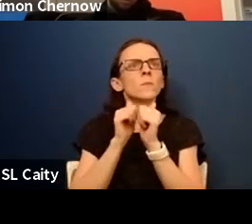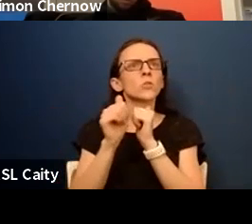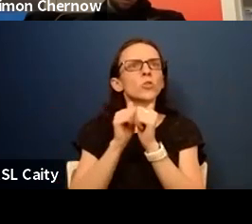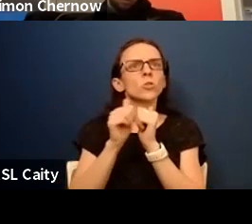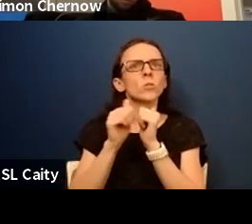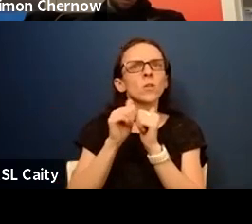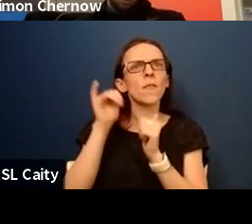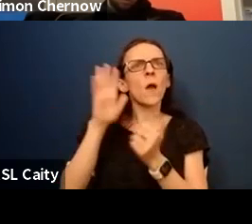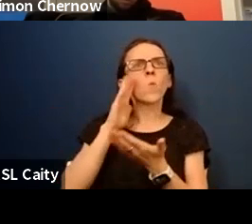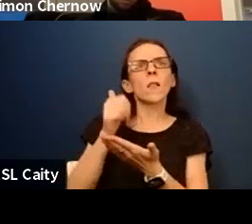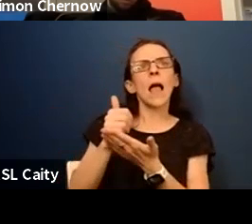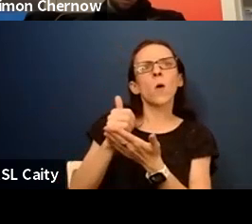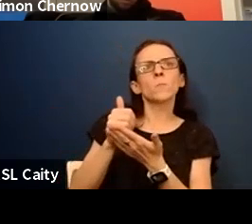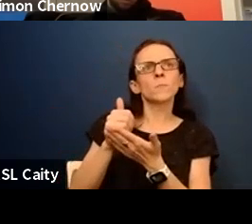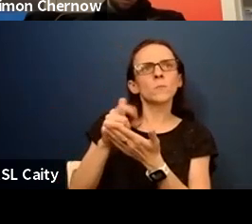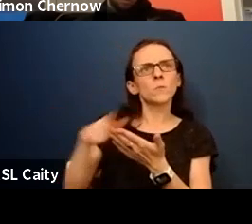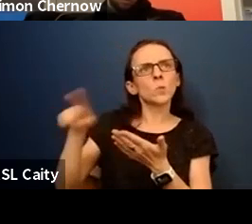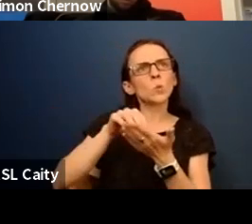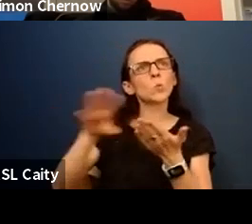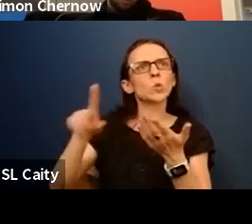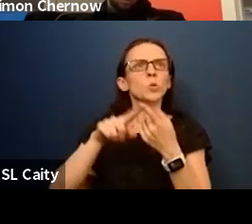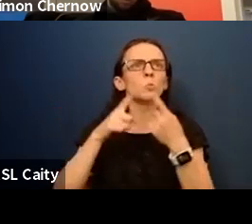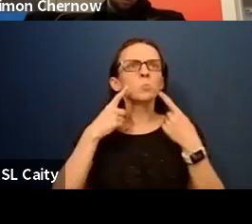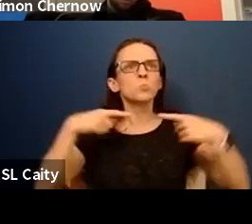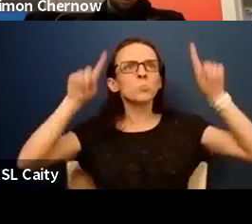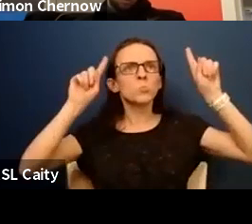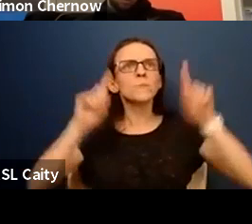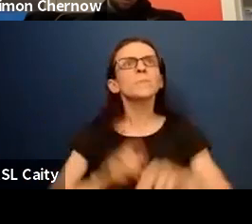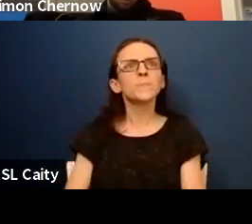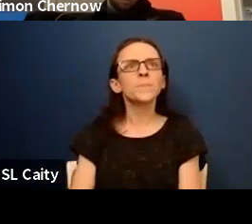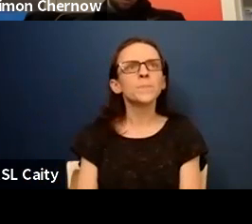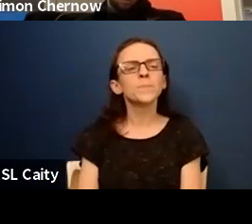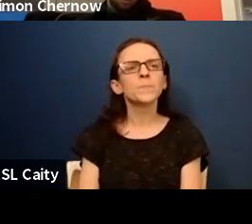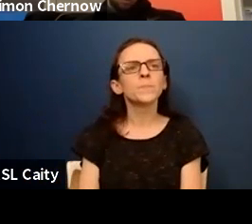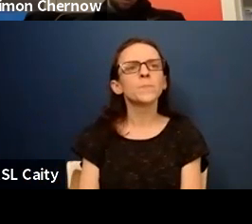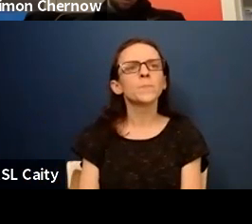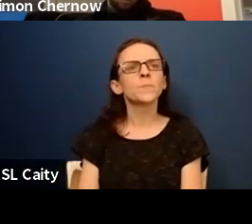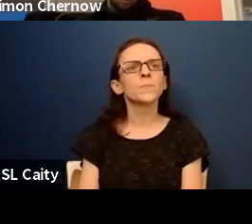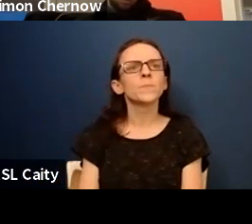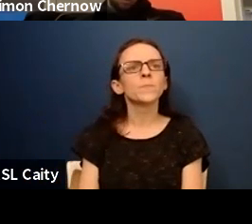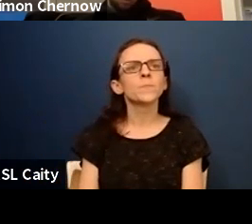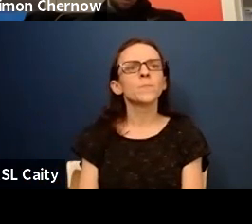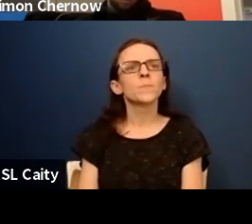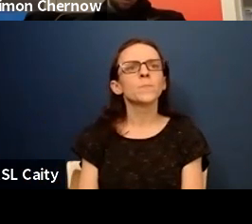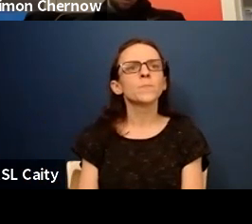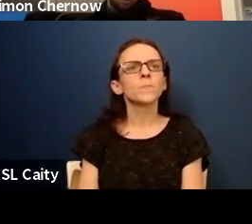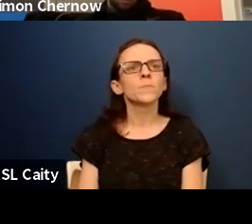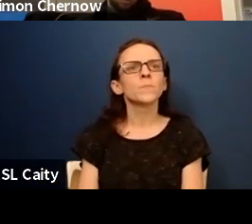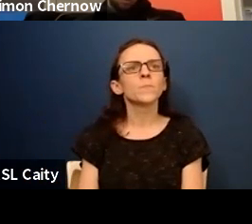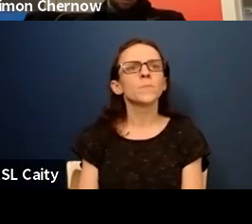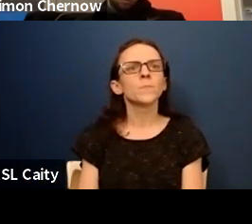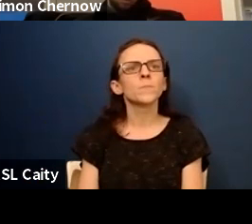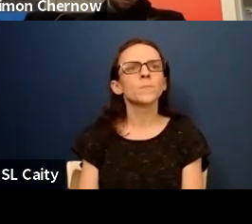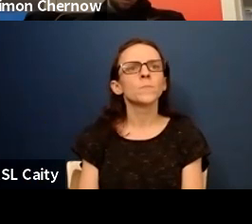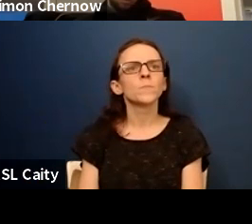and do better. 所以咧，考試同埋平時嘅成績50-50係